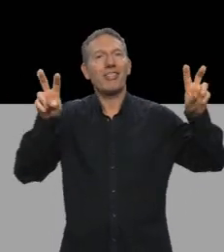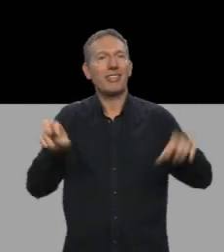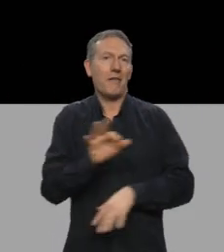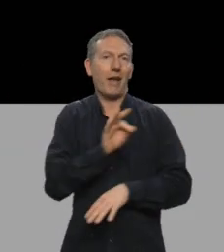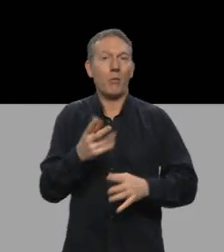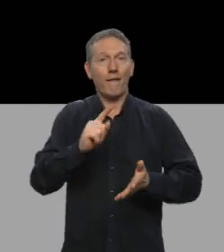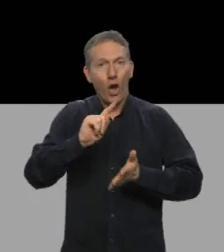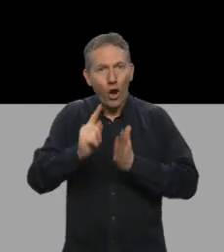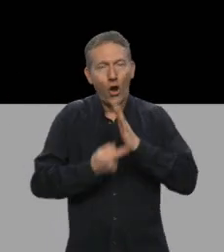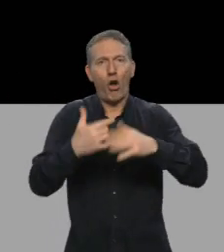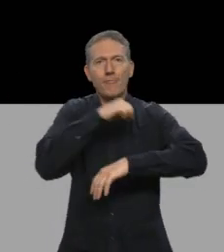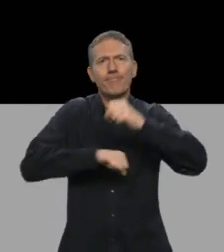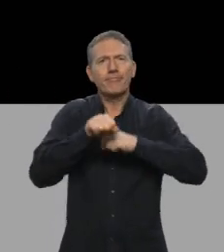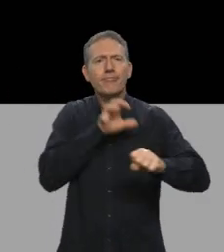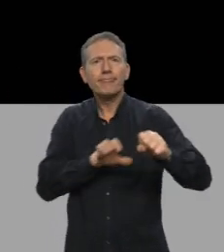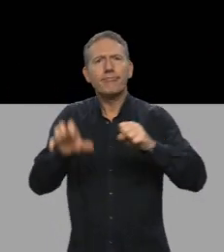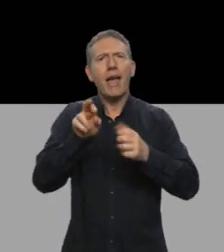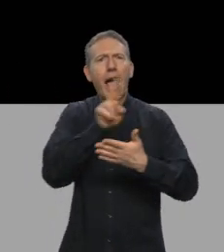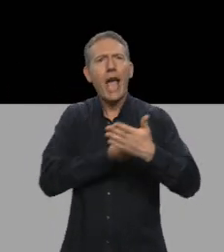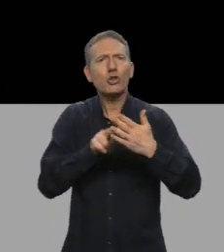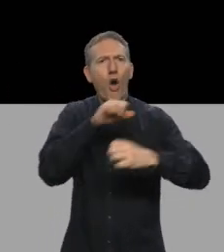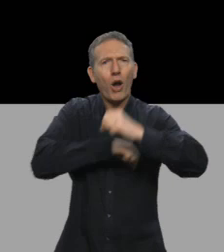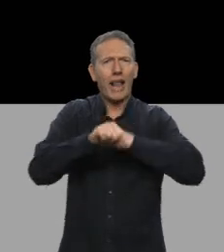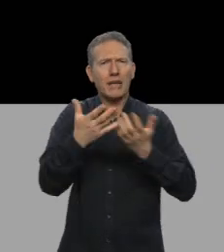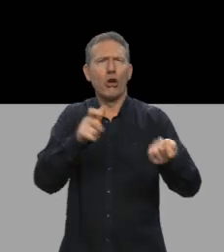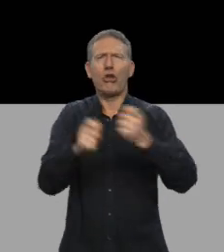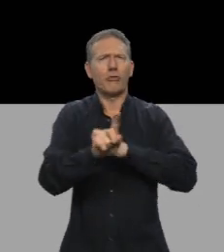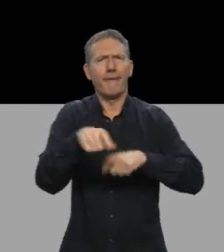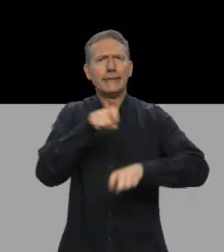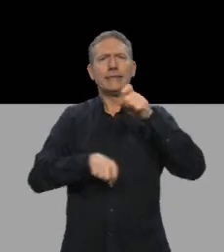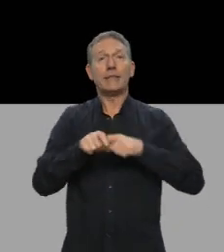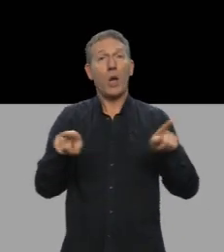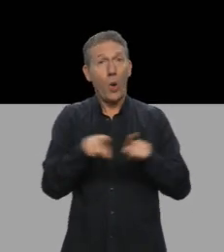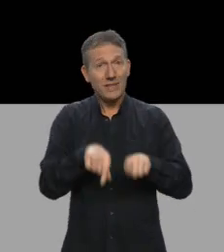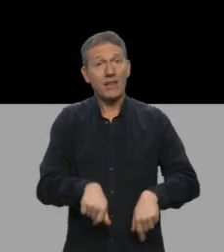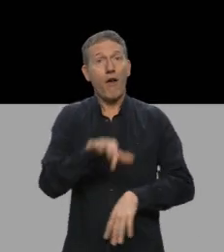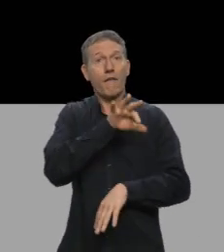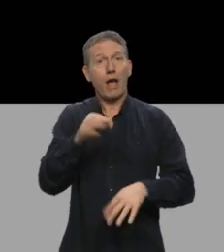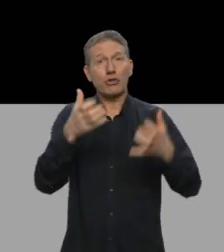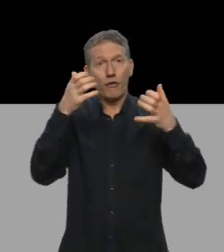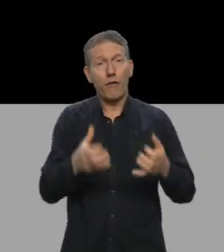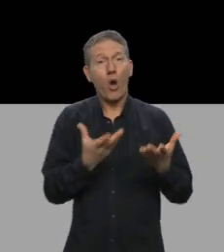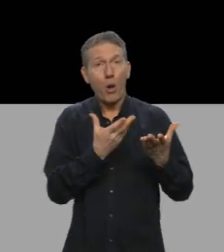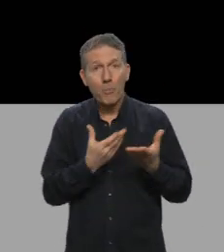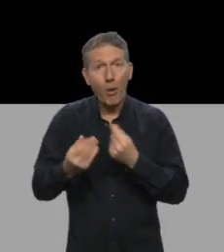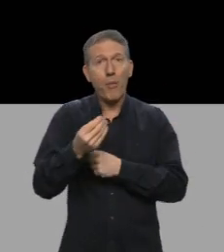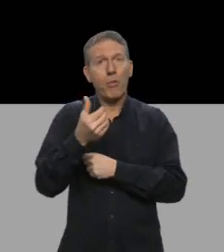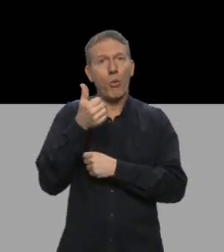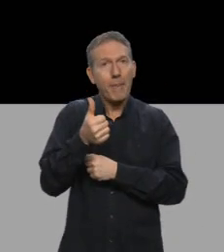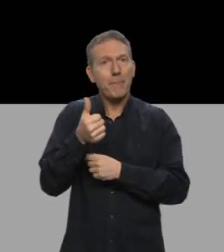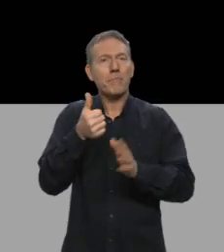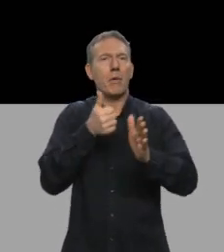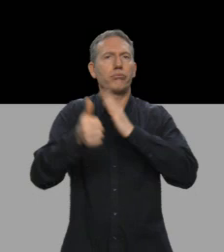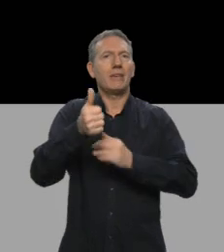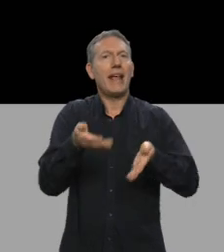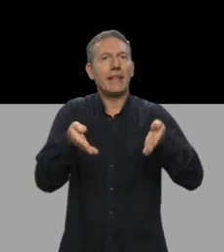veux reconstruire l'organisation territoriale tellement mise à mal. Je veux que renaisse en France le peuple souverain.